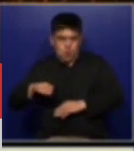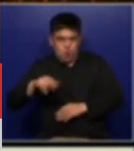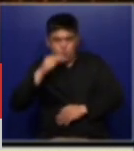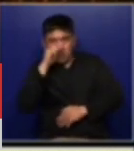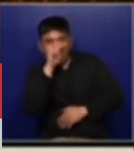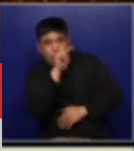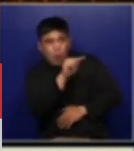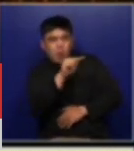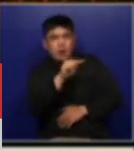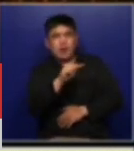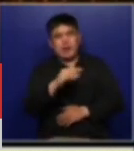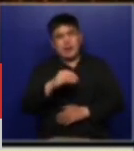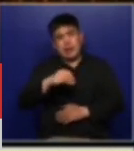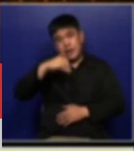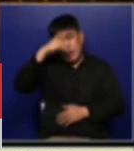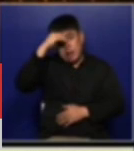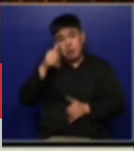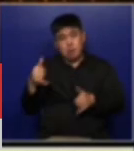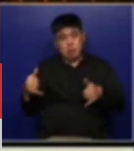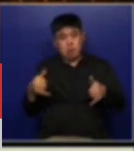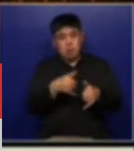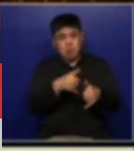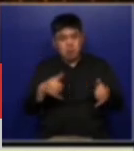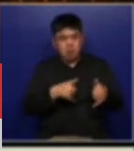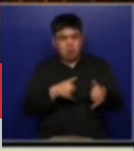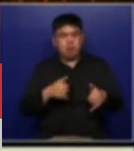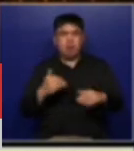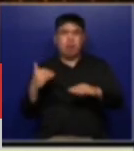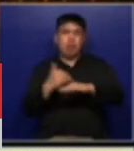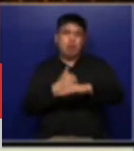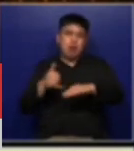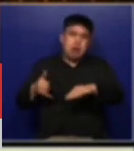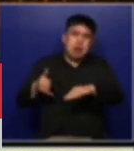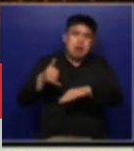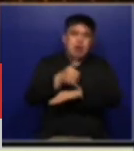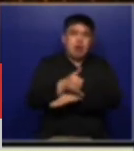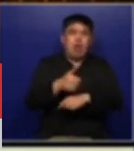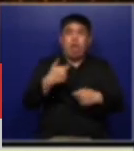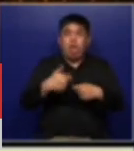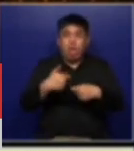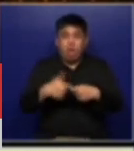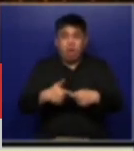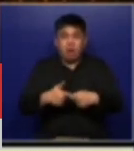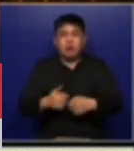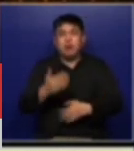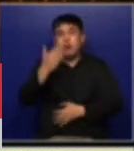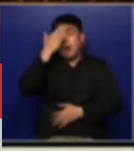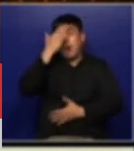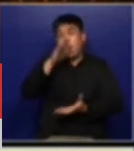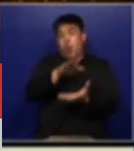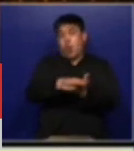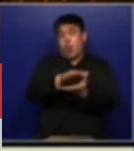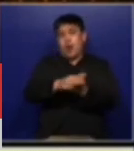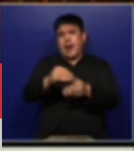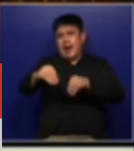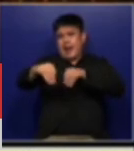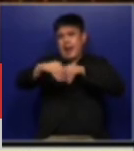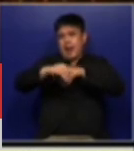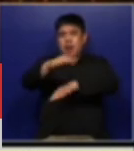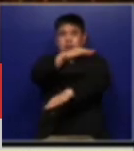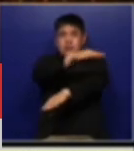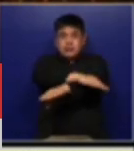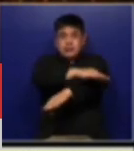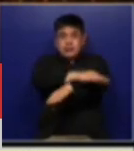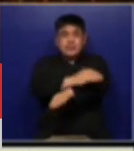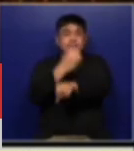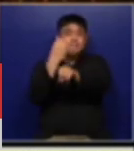ไม่เห็นนักเรียนที่เดินข้ามถนนและอีกอย่างถนนหน้าโรงเรียนอยู่ไม่ห่างจากสี่แยกสัญญาณไฟ